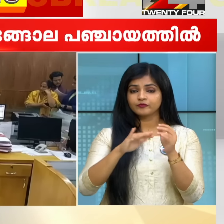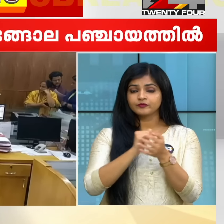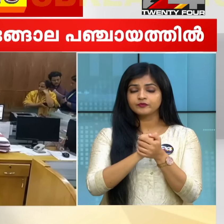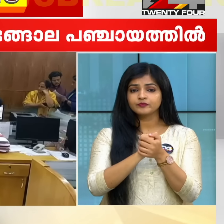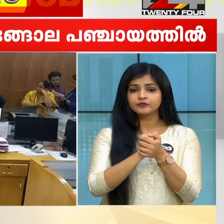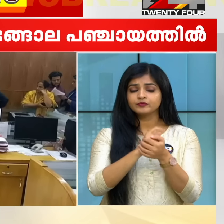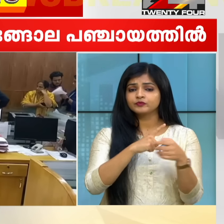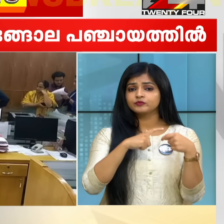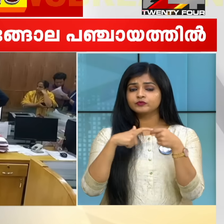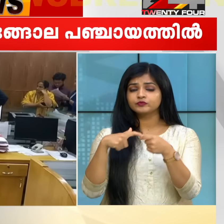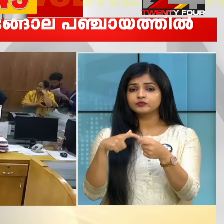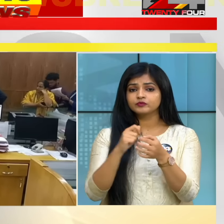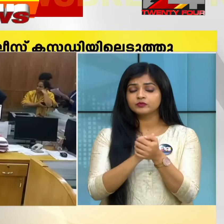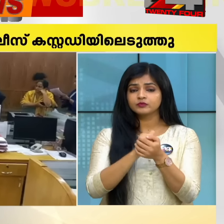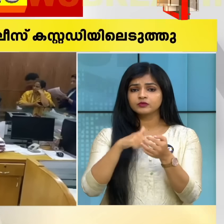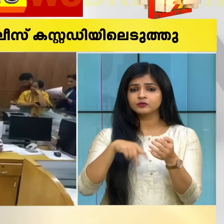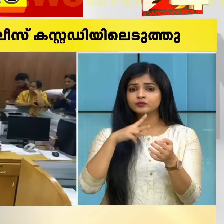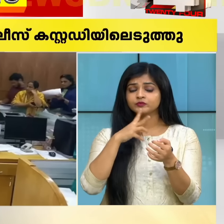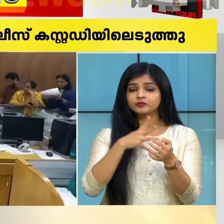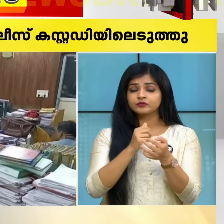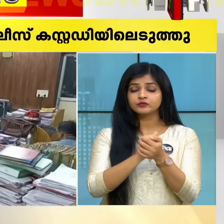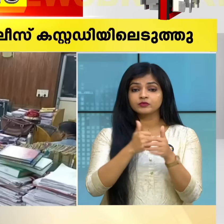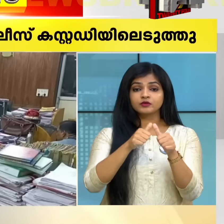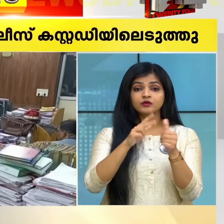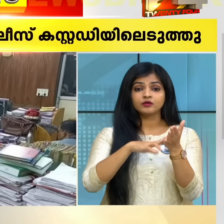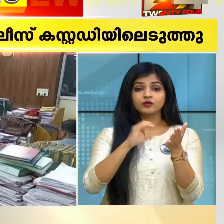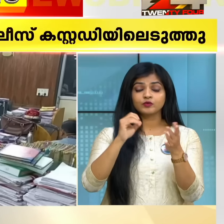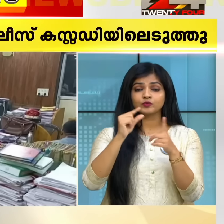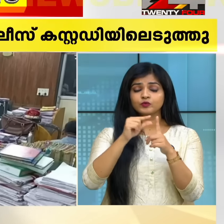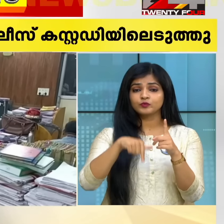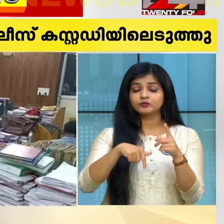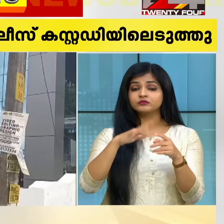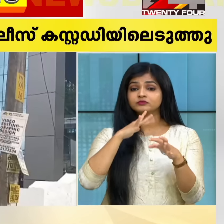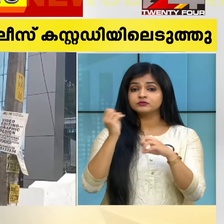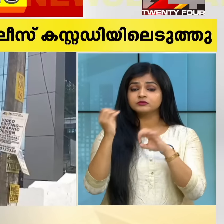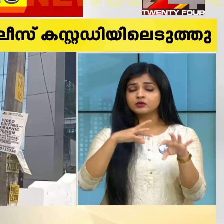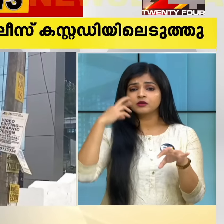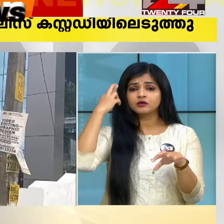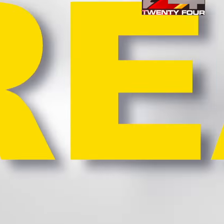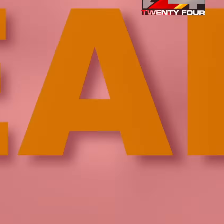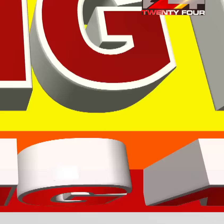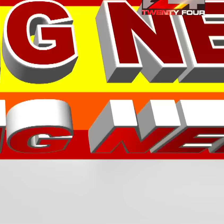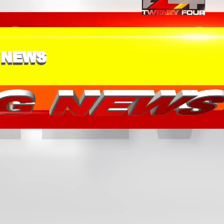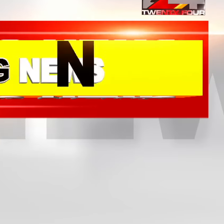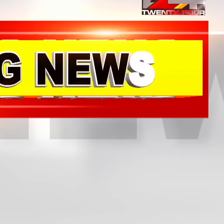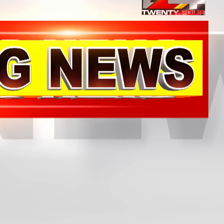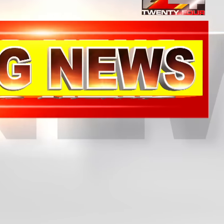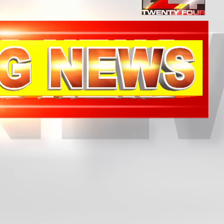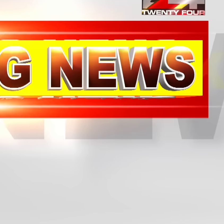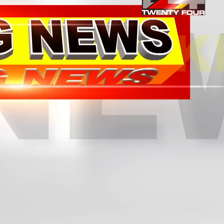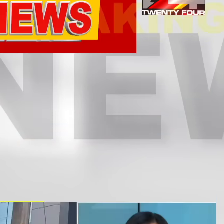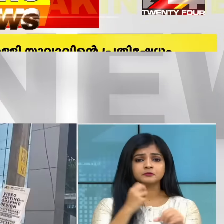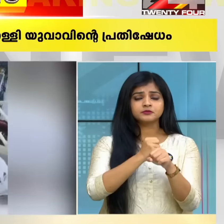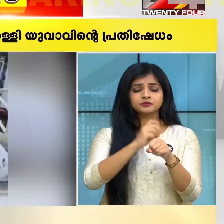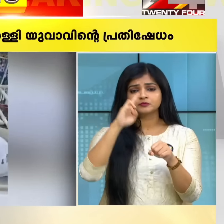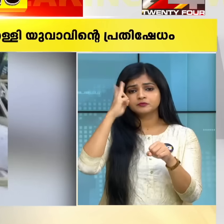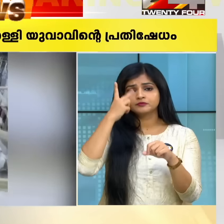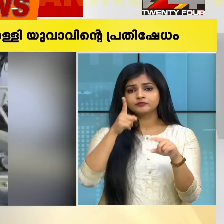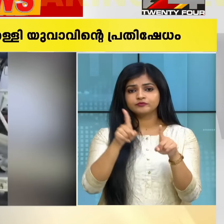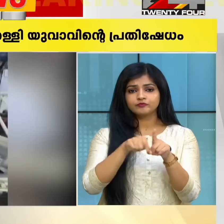ഈ പറയുന്നത് ഈ അനൂപിന്റെ പ്രതിഷേധത്തിന് കാരണമായി പറയുന്നത് ഈ പഞ്ചായത്തിൽ മാലിന്യ നീക്കം കാര്യക്ഷമമായി നടക്കുന്നില്ല എന്നുള്ളതാണല്ലോ.